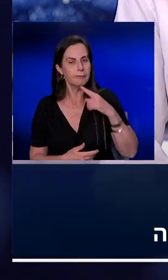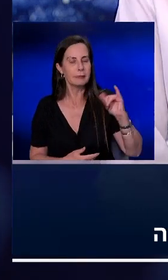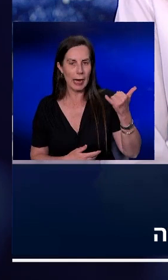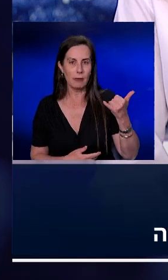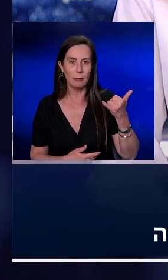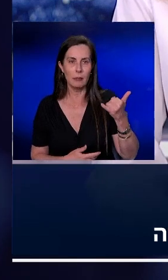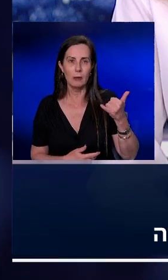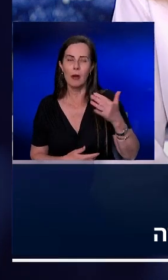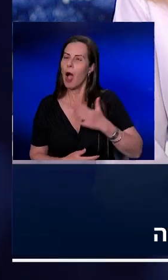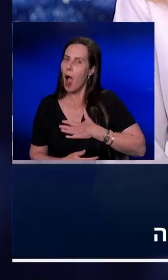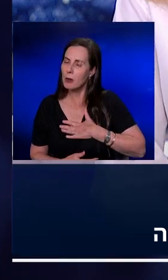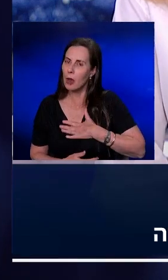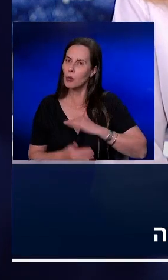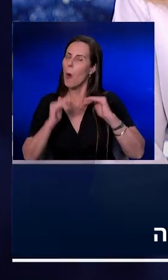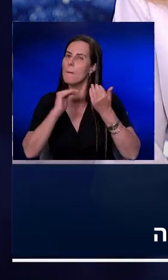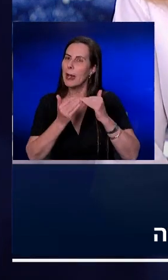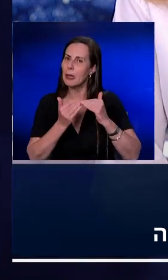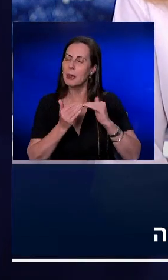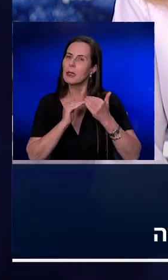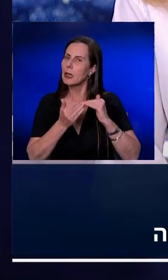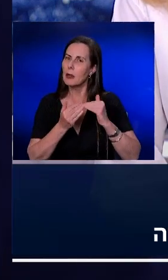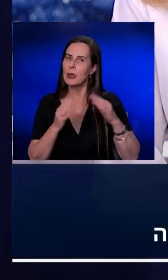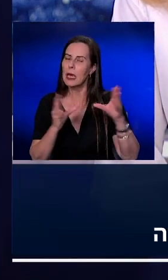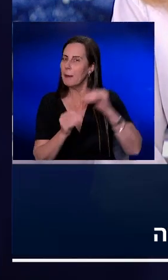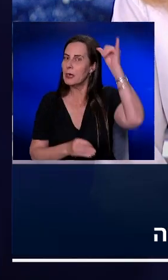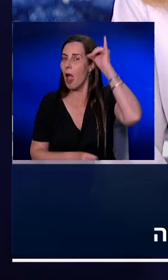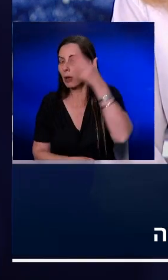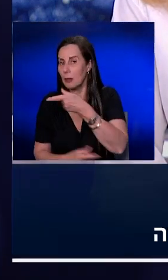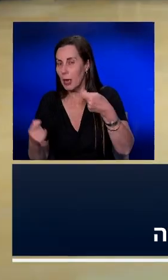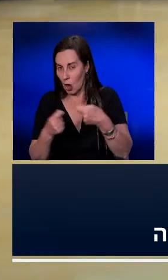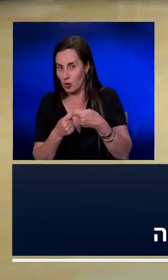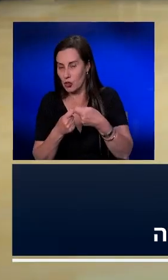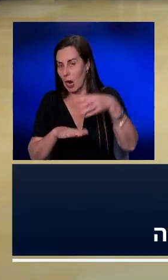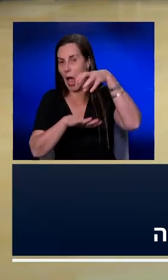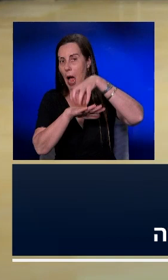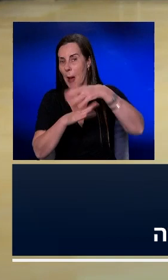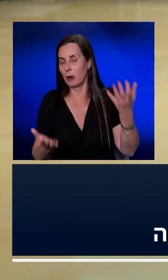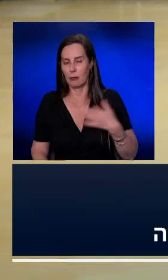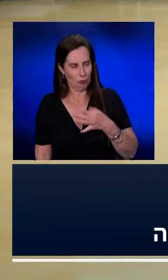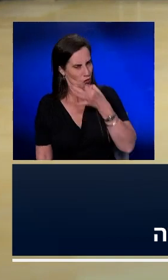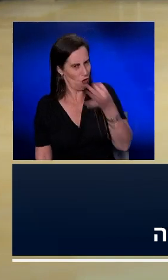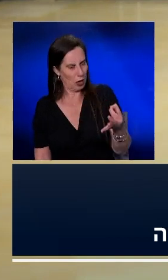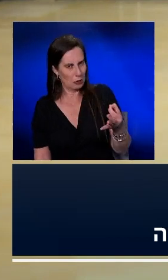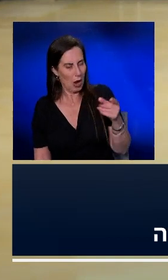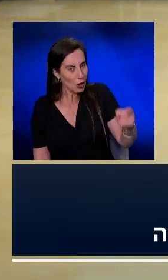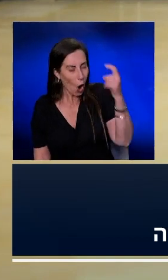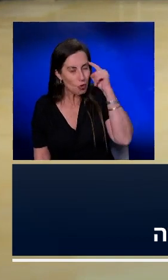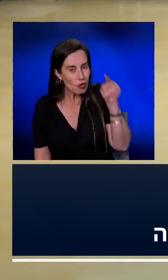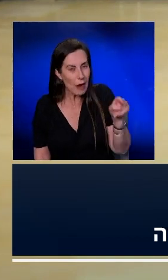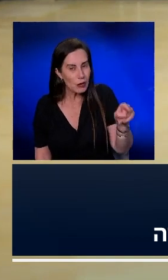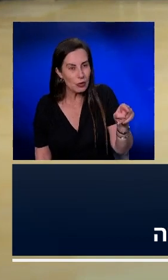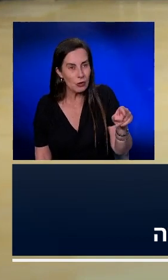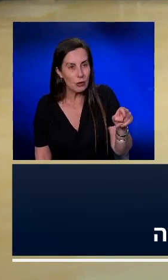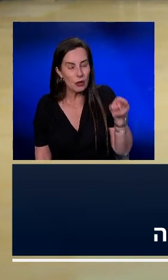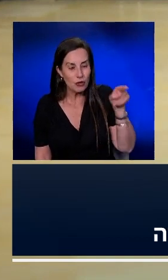שאומרת אנחנו מתאמים ונתאם עם ירדן בעניין אל-אקסה, ואני שואלת אותו האם אתה חושב שההתערבות